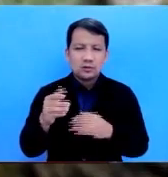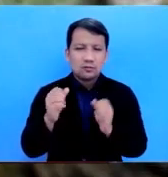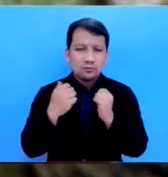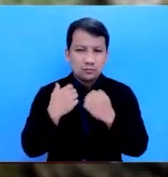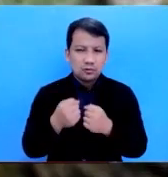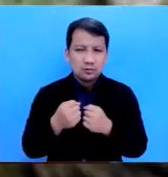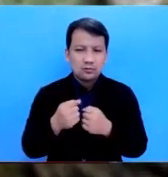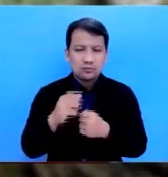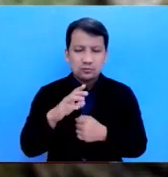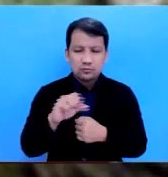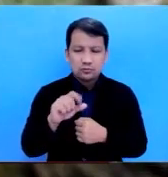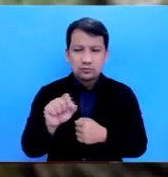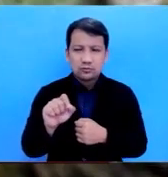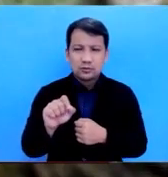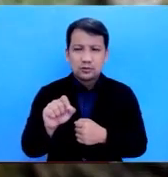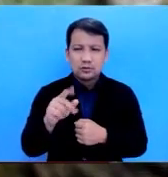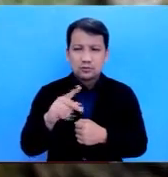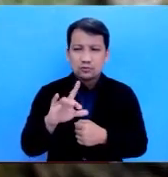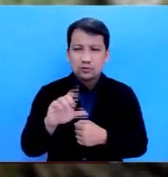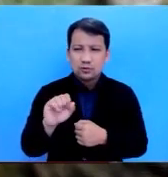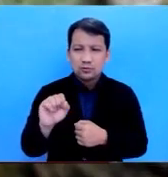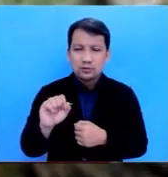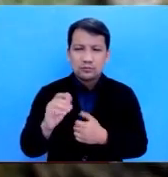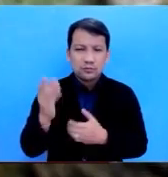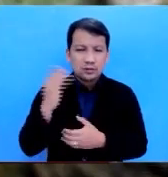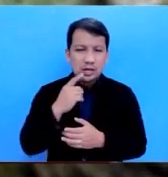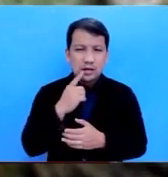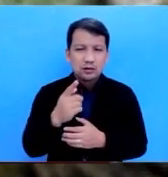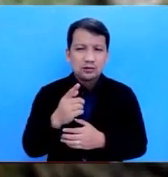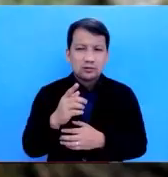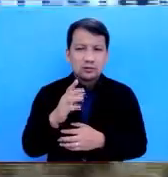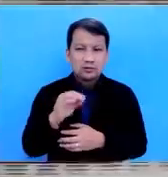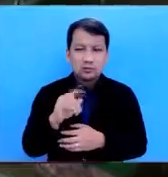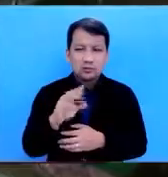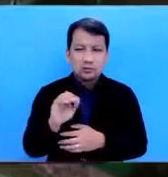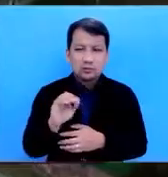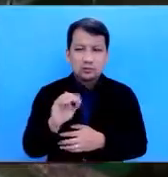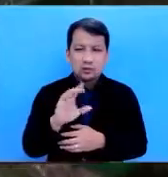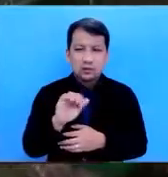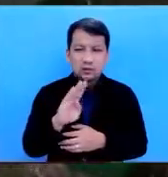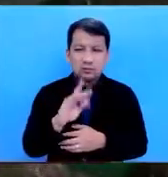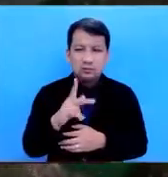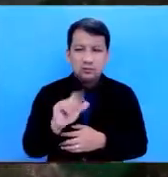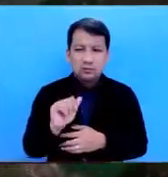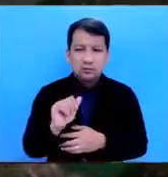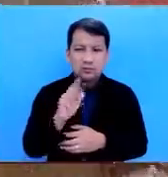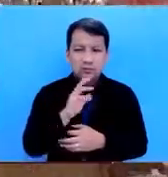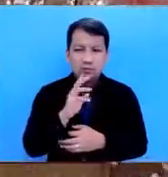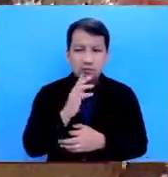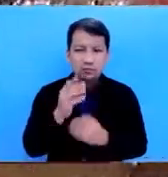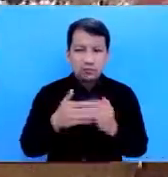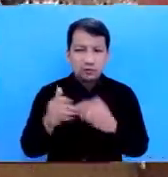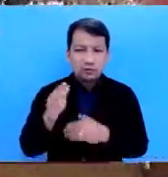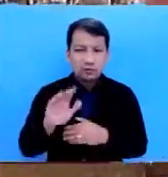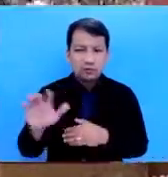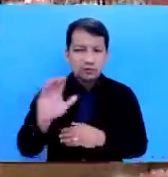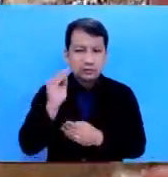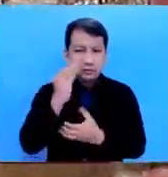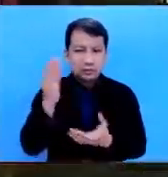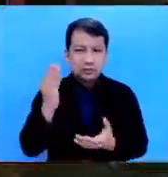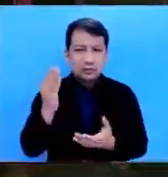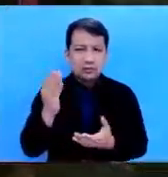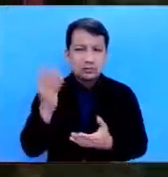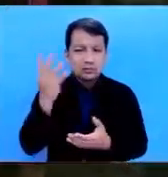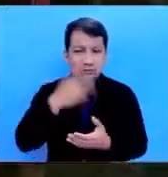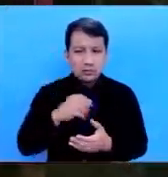cost-effective daw ang polymer kumpara sa dating ginagamit na cotton at abaka. Water at dirt resistant din daw ito, kaya't bagay na